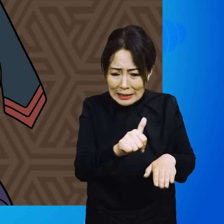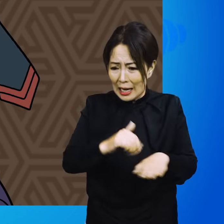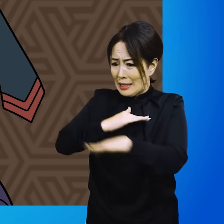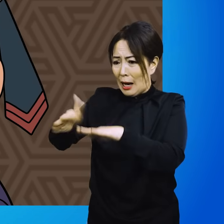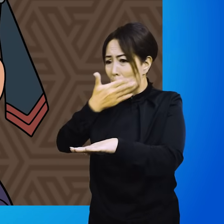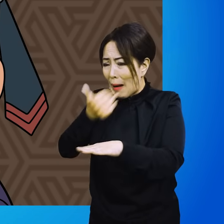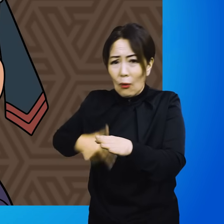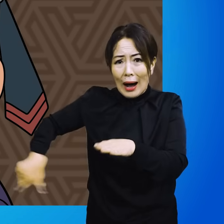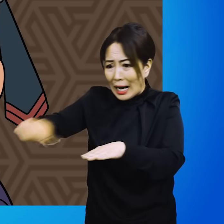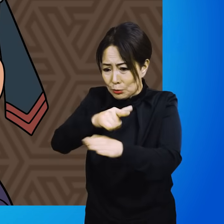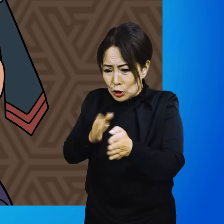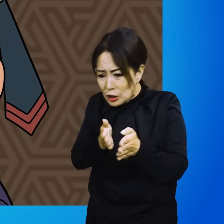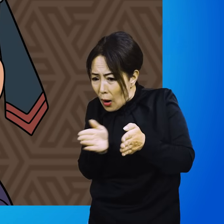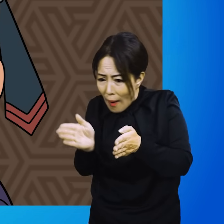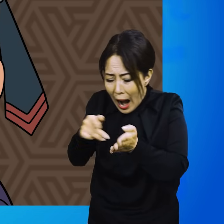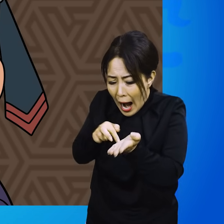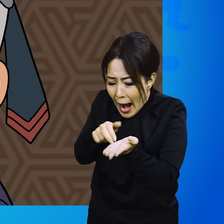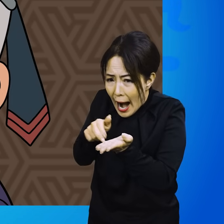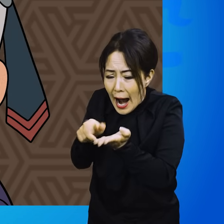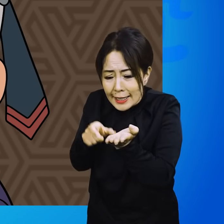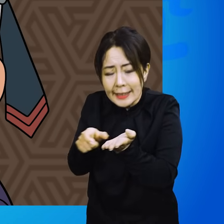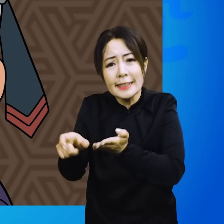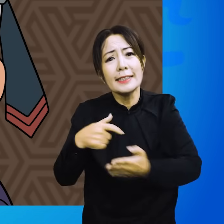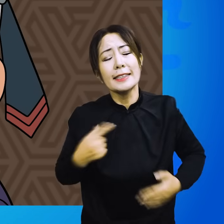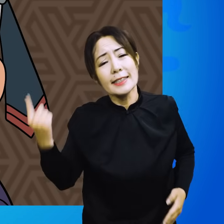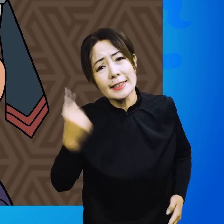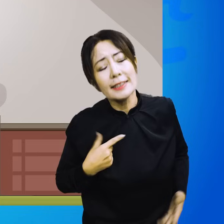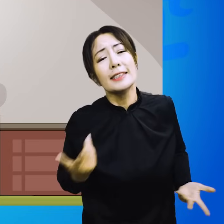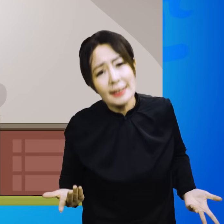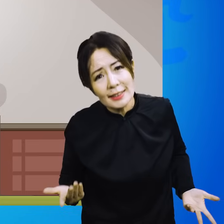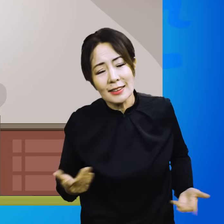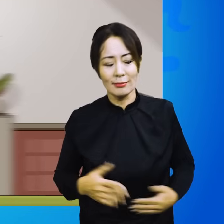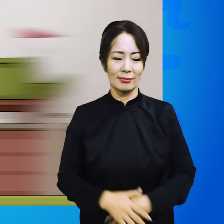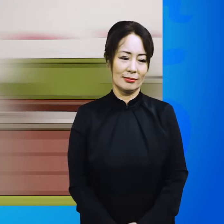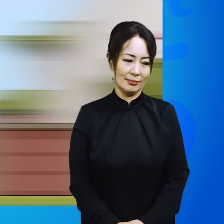замгүй газар арч биш, замын талангаар явж ирлээ.